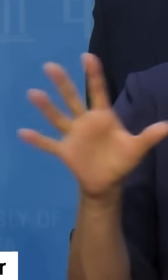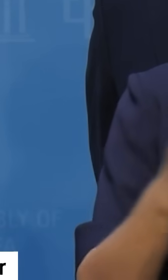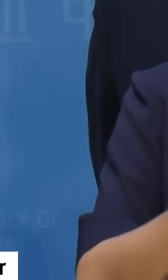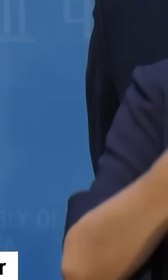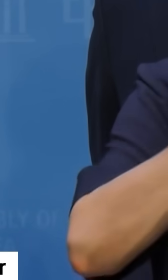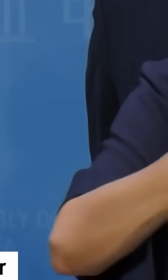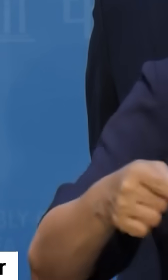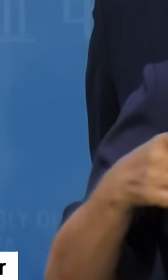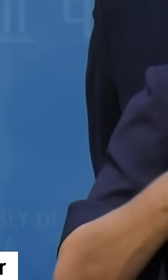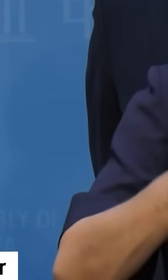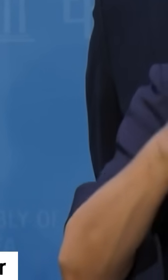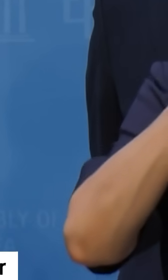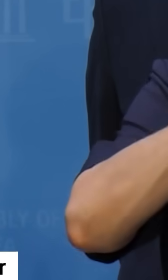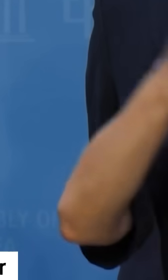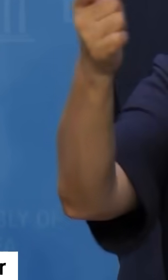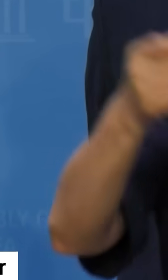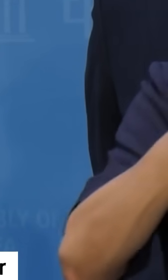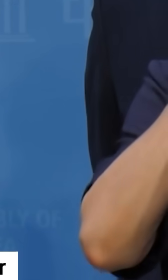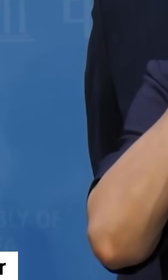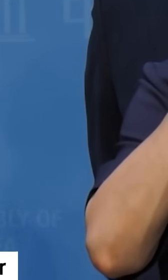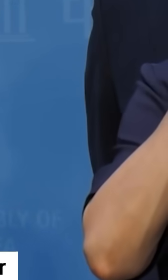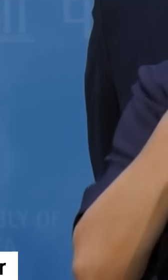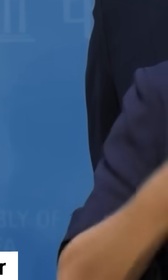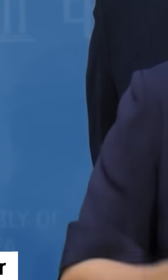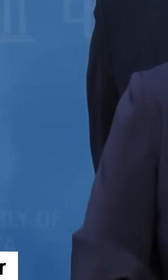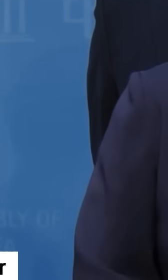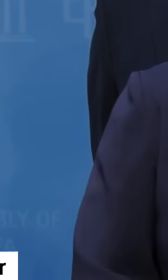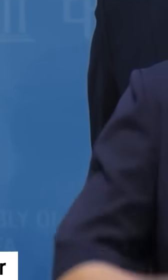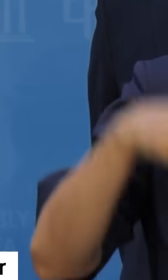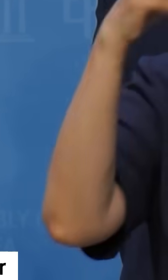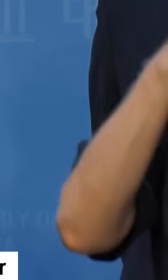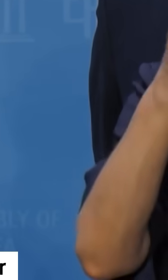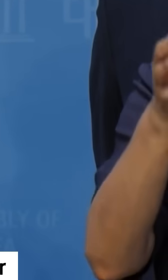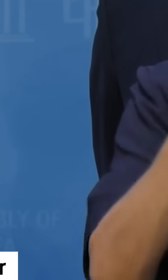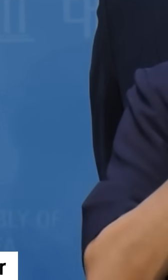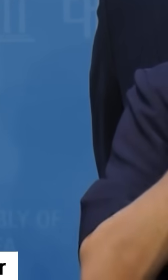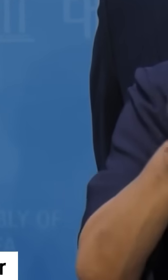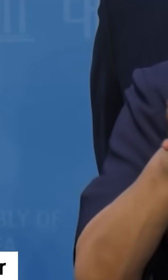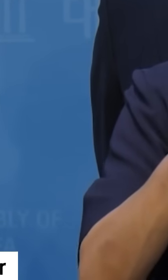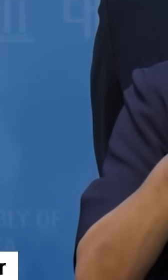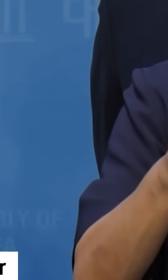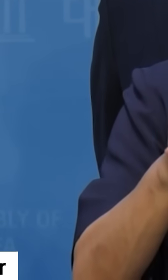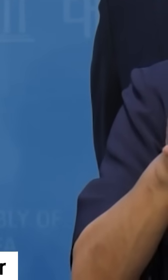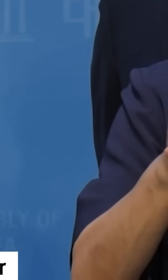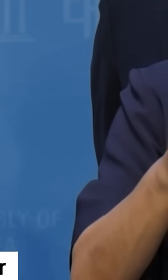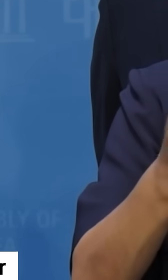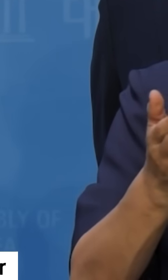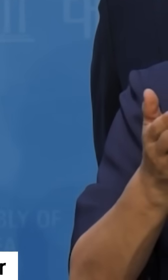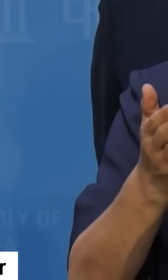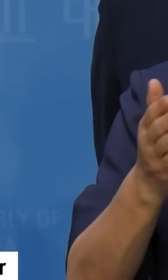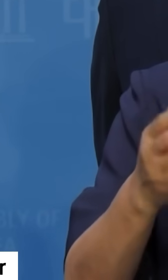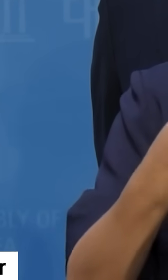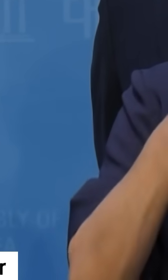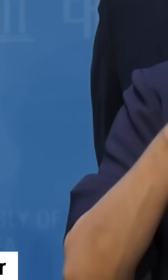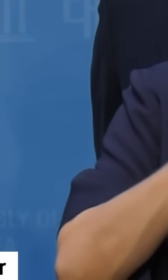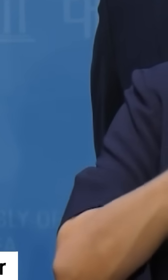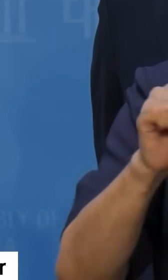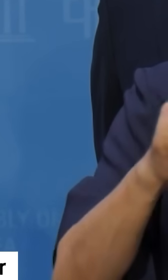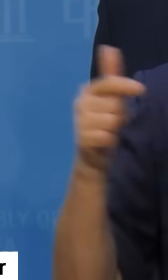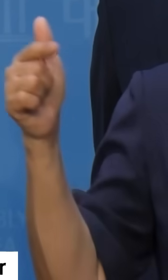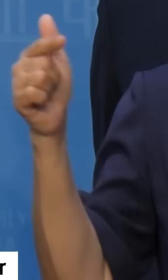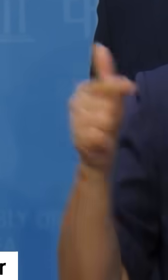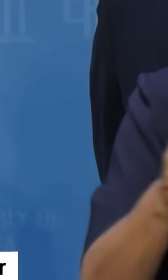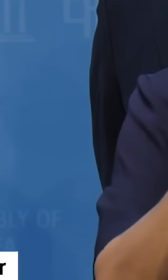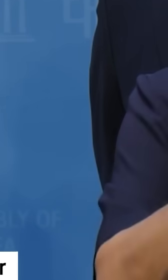명절인 추석을 앞두고도 전통시장 생기와 활력을 잃어가고